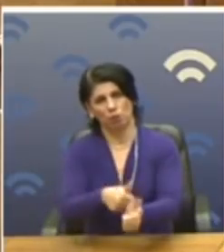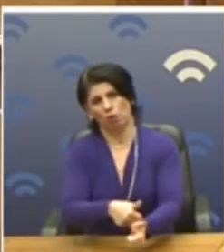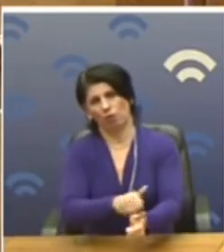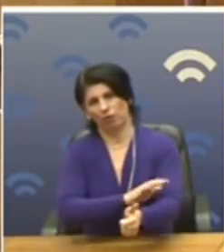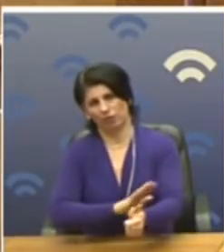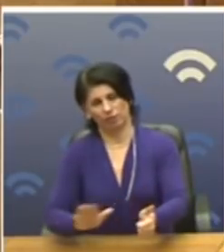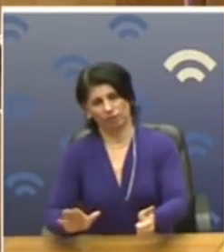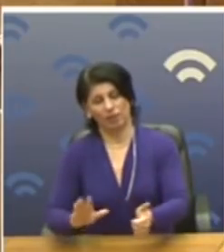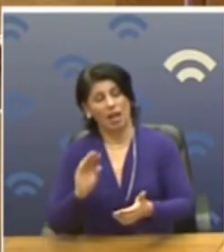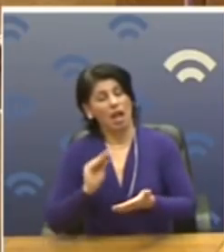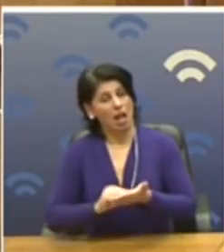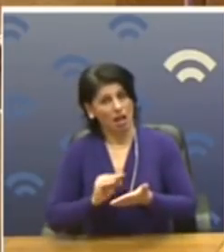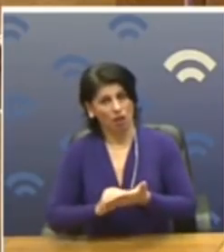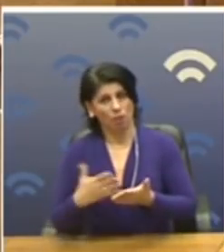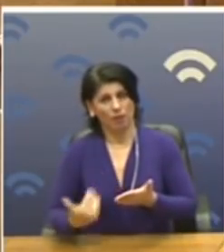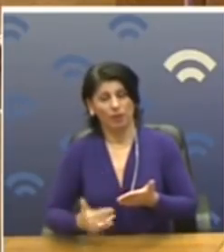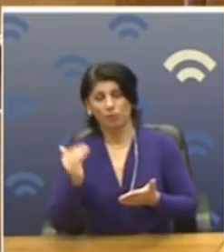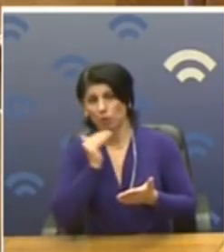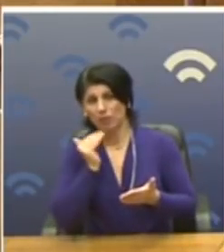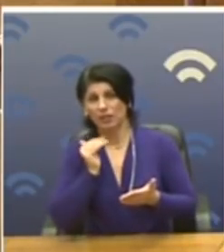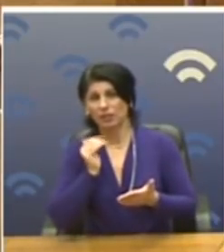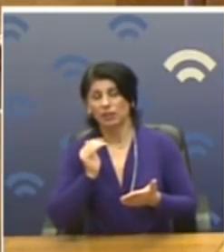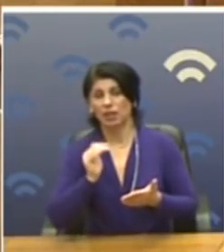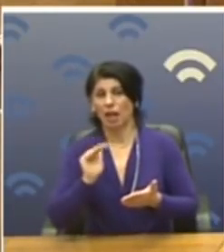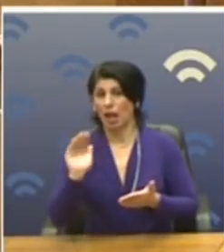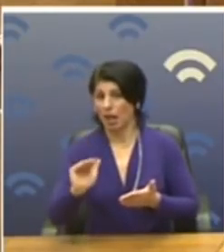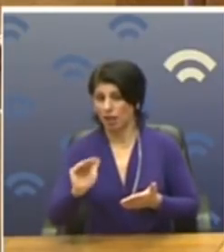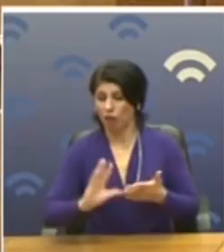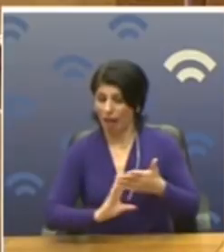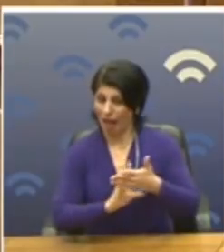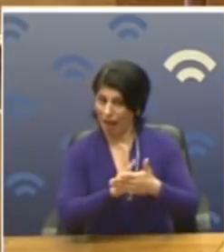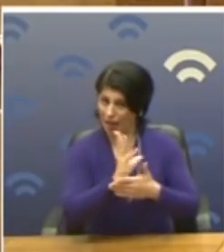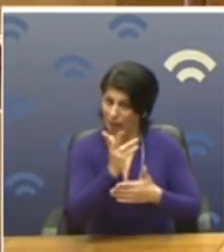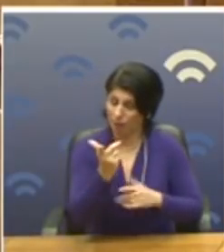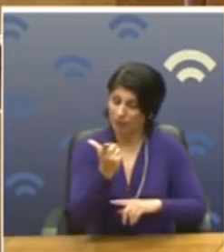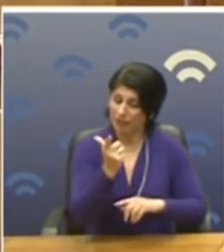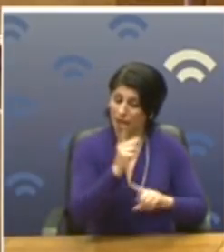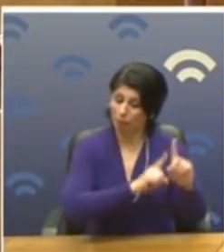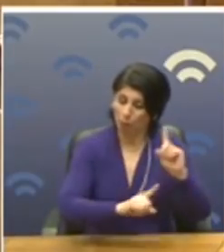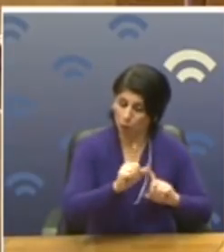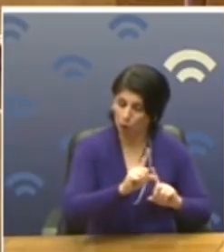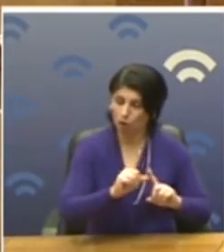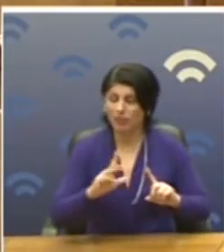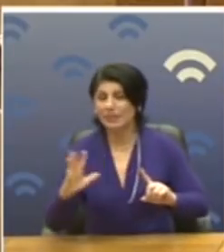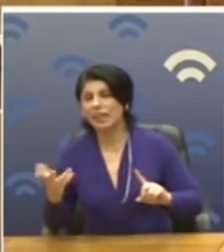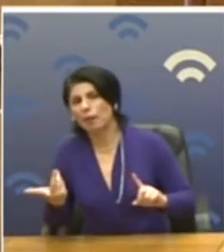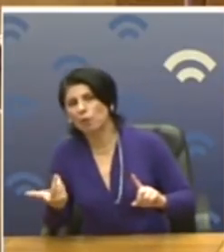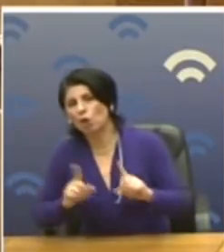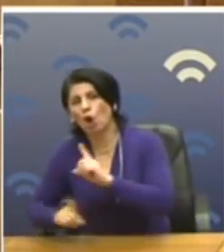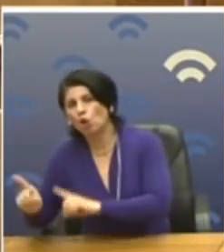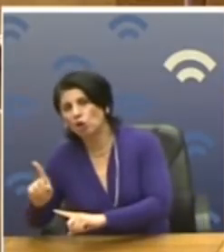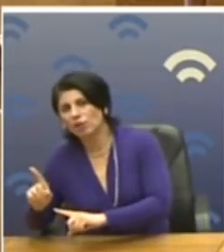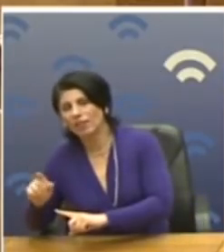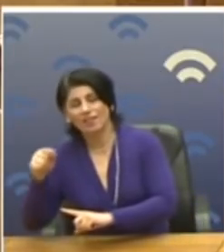Θα θέσει ακόμα πιο επιτακτικά το ερώτημα ανάπτυξη από ποιον και για ποιον. Και σε αυτό το